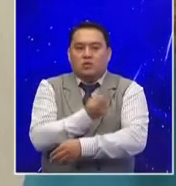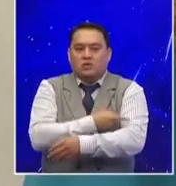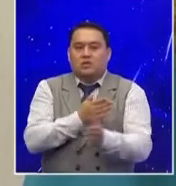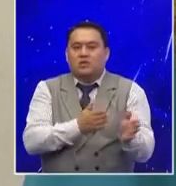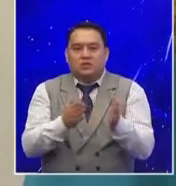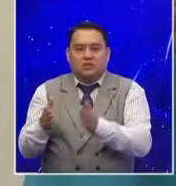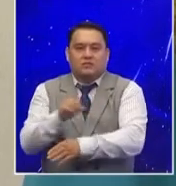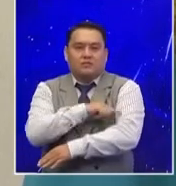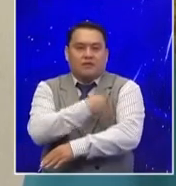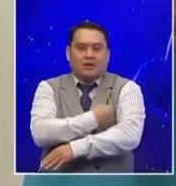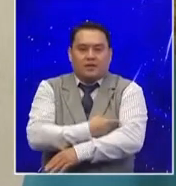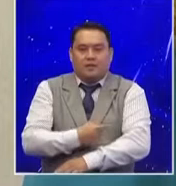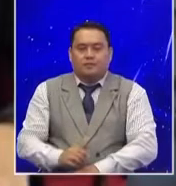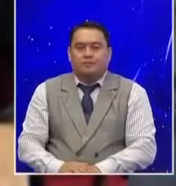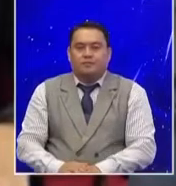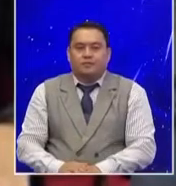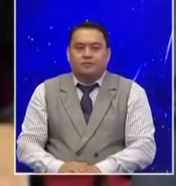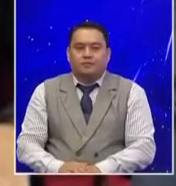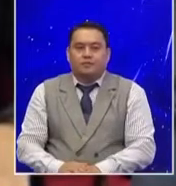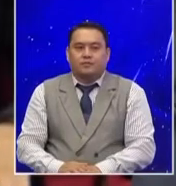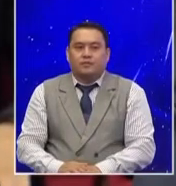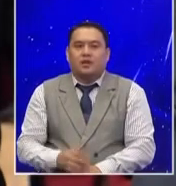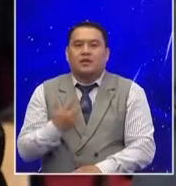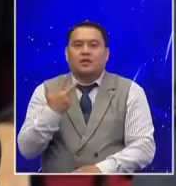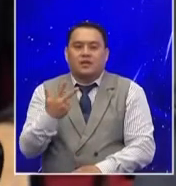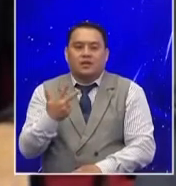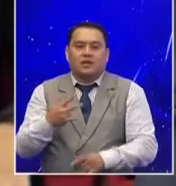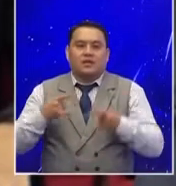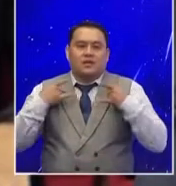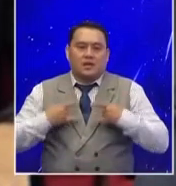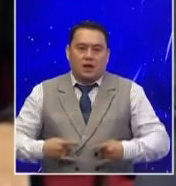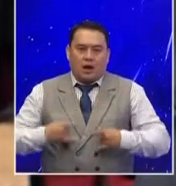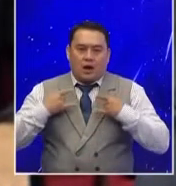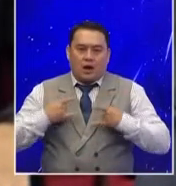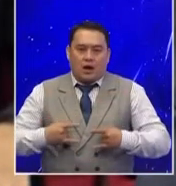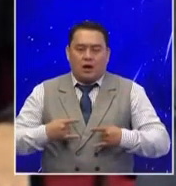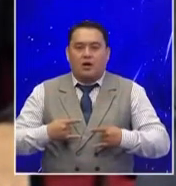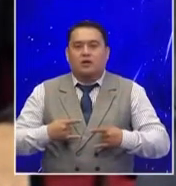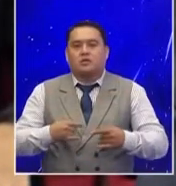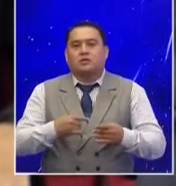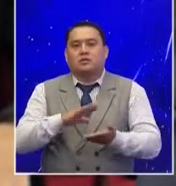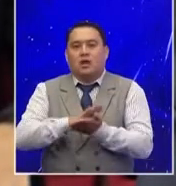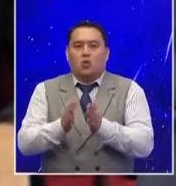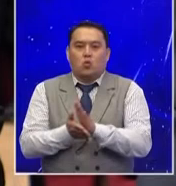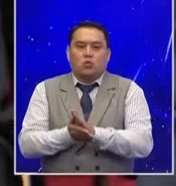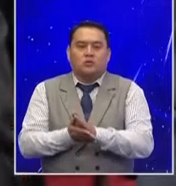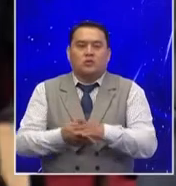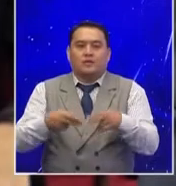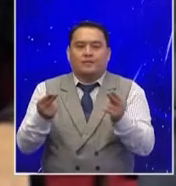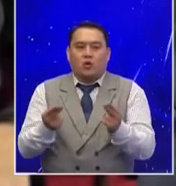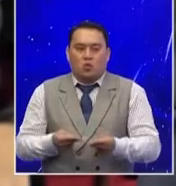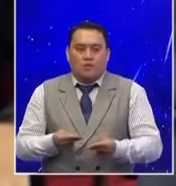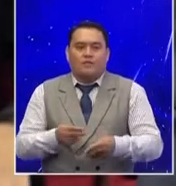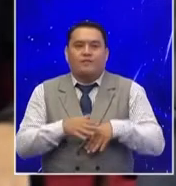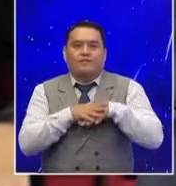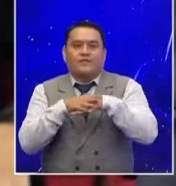системы здравоохранения. 3 цифровых рентген-аппарата «Актобе рентгеном» заключили. Мы вот последние деньги вы